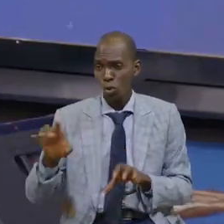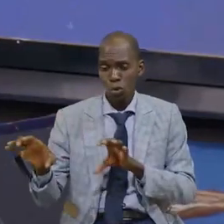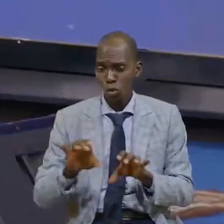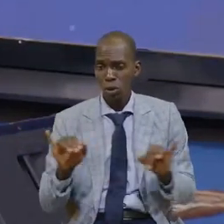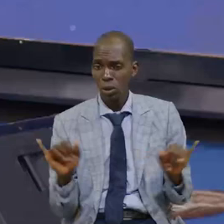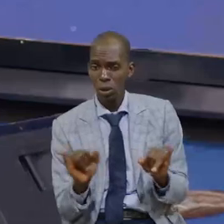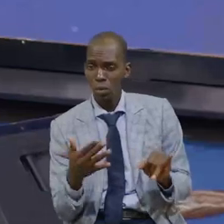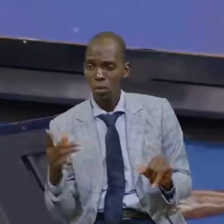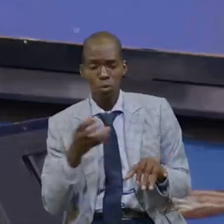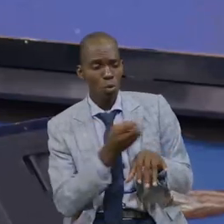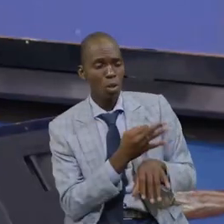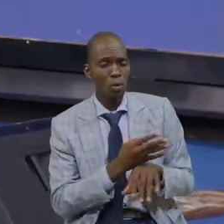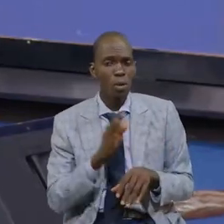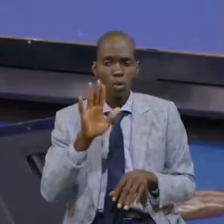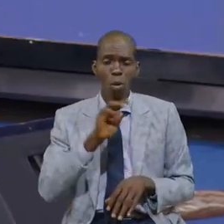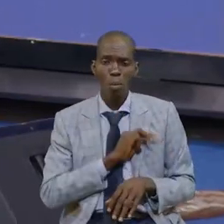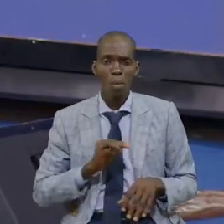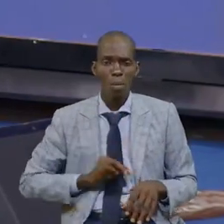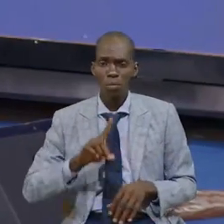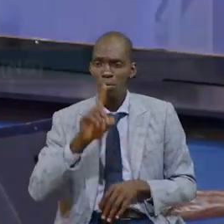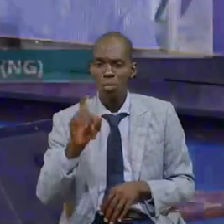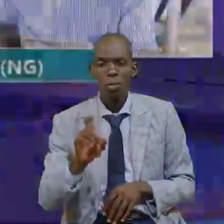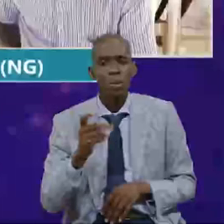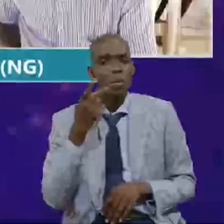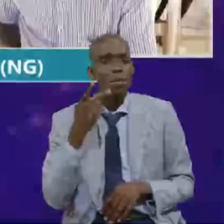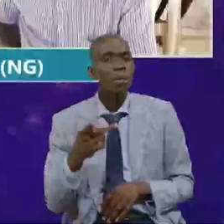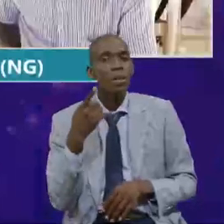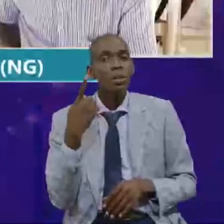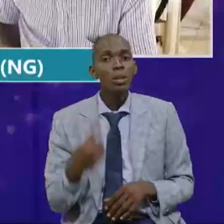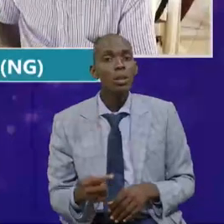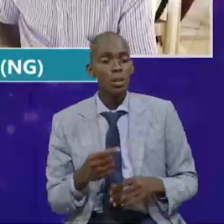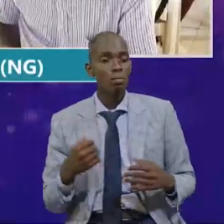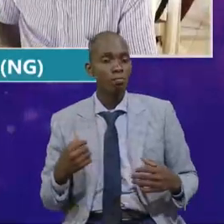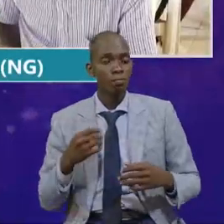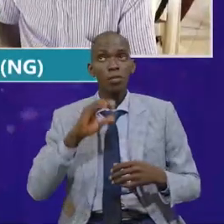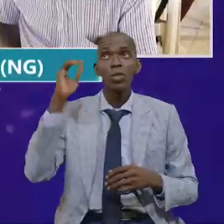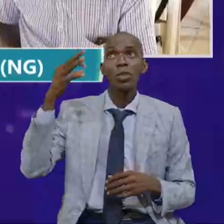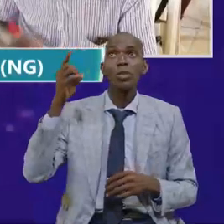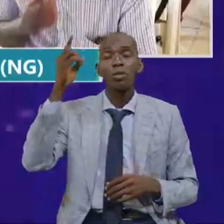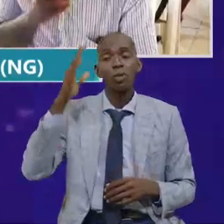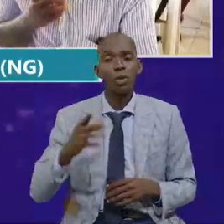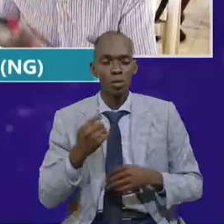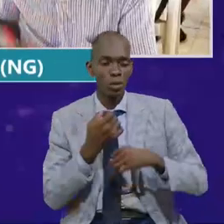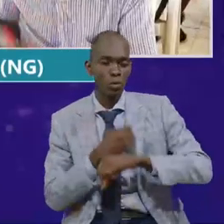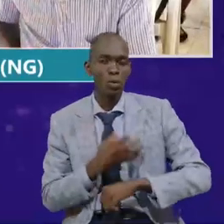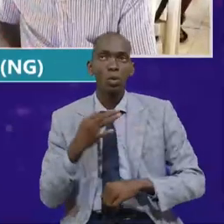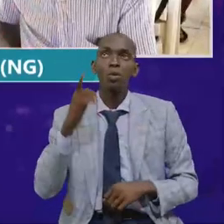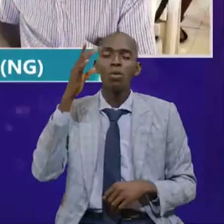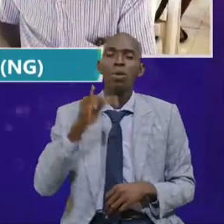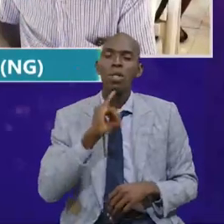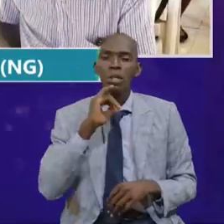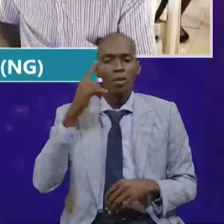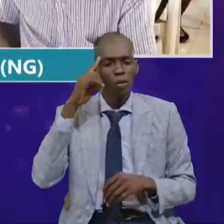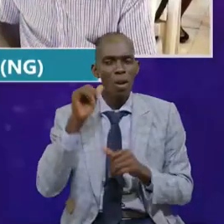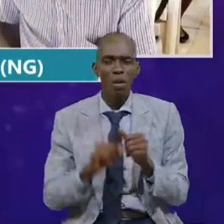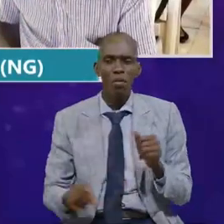ce que tu dis aux membres de faire? Vous voyez, les armes de Dieu, la bonté de Dieu, la grâce de Dieu est pour